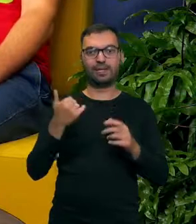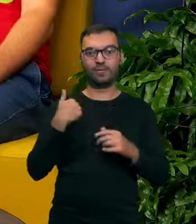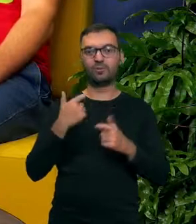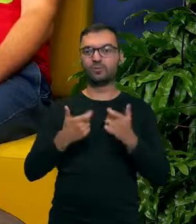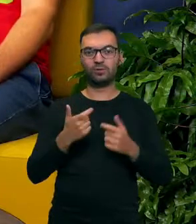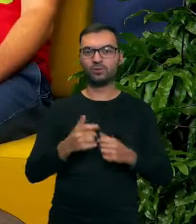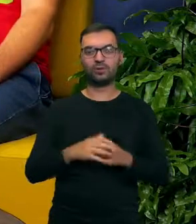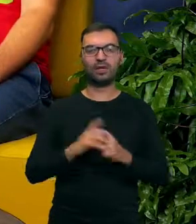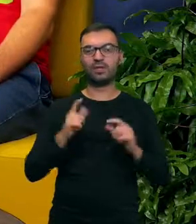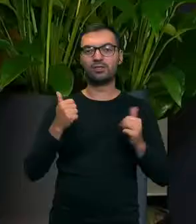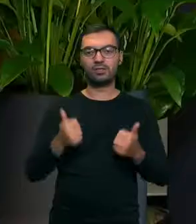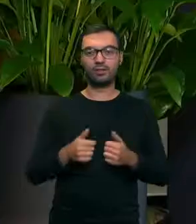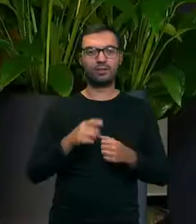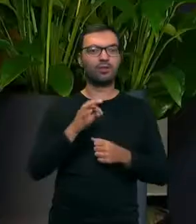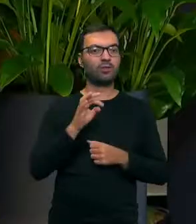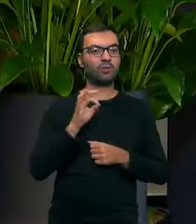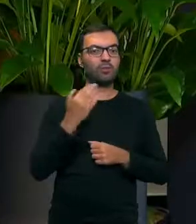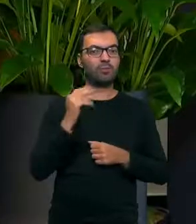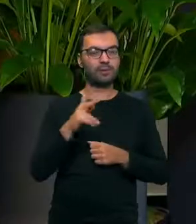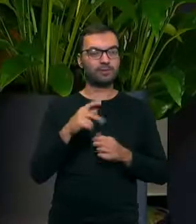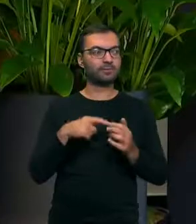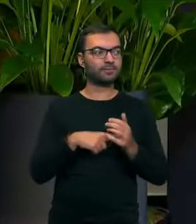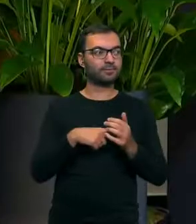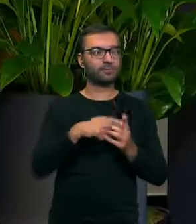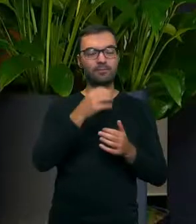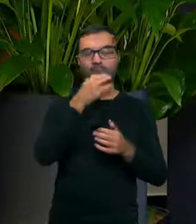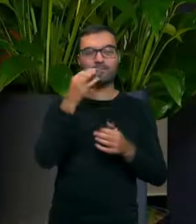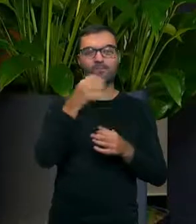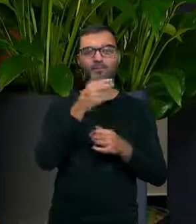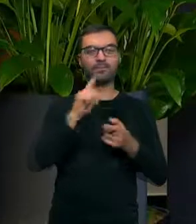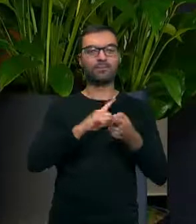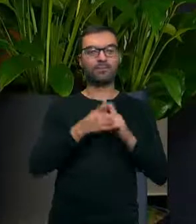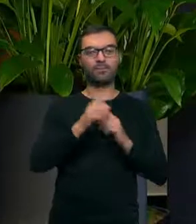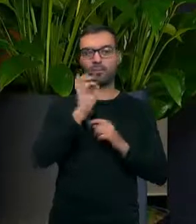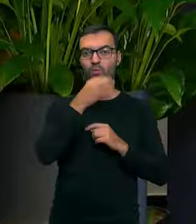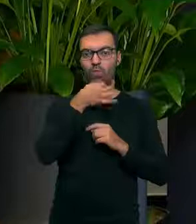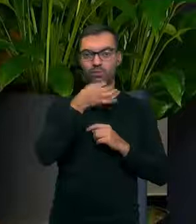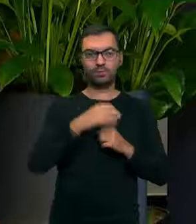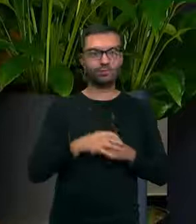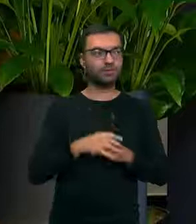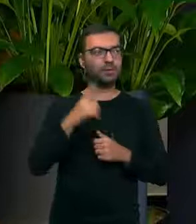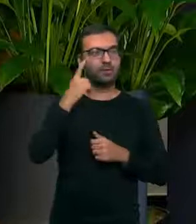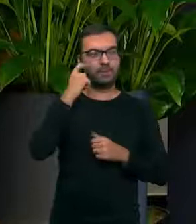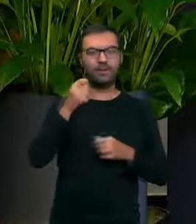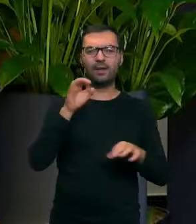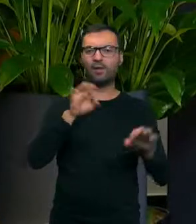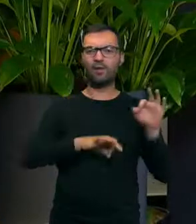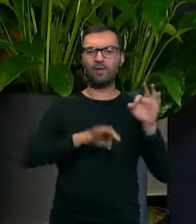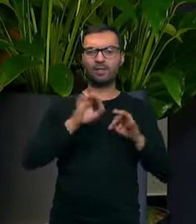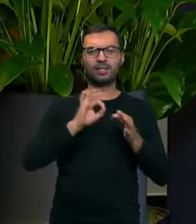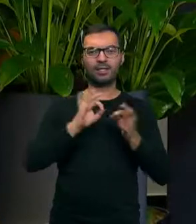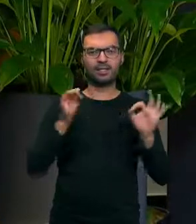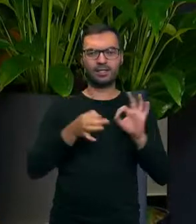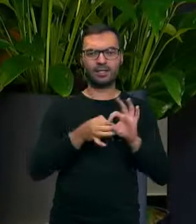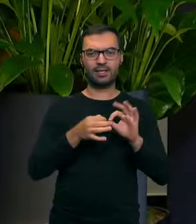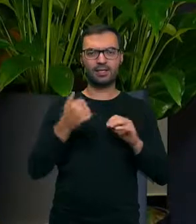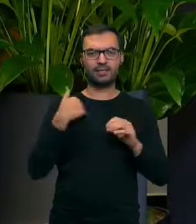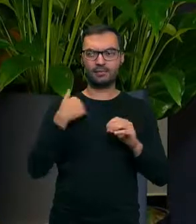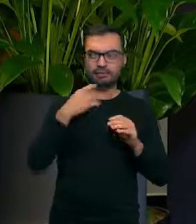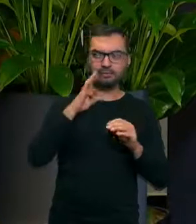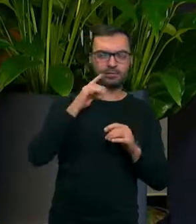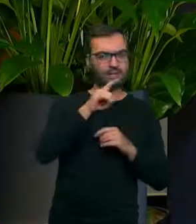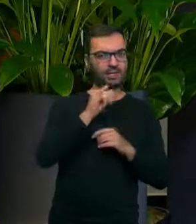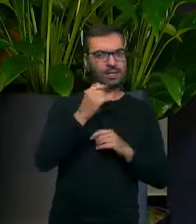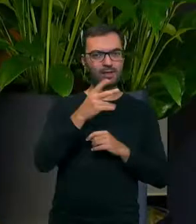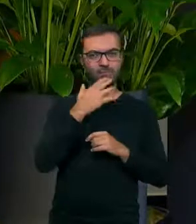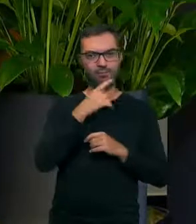Mm. Tomek, a ty, to w takim razie zapytam to spotkanie z młodzieżą w takim razie w Gdańsku, bo pamiętam, że na konferencji w Gdyni też padło takie, nie pamiętam, to chyba